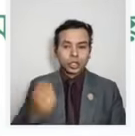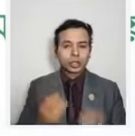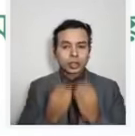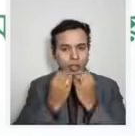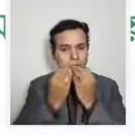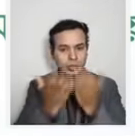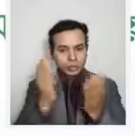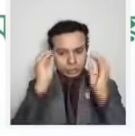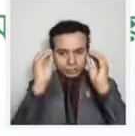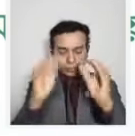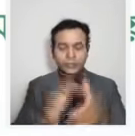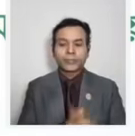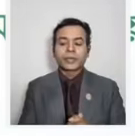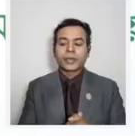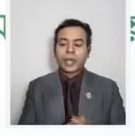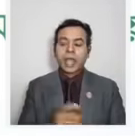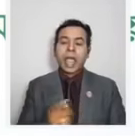থেকে।